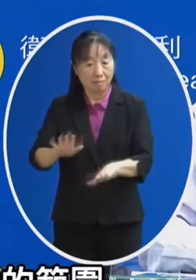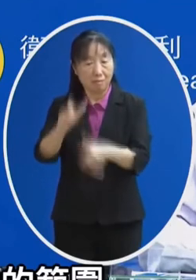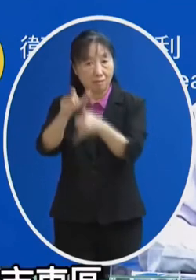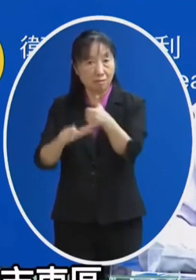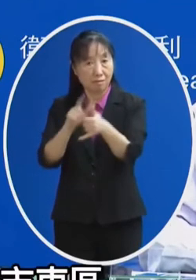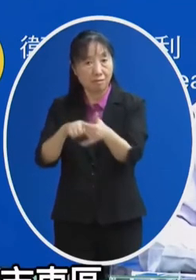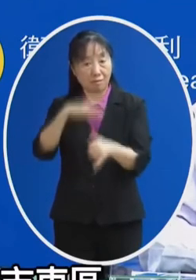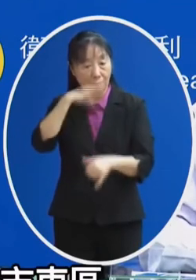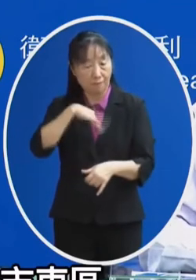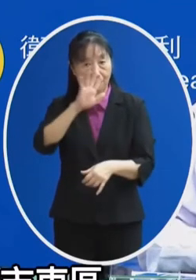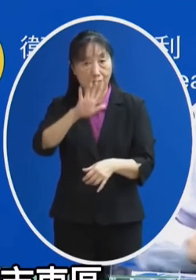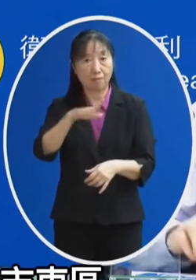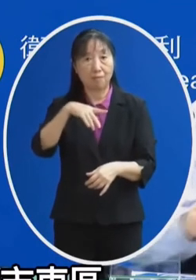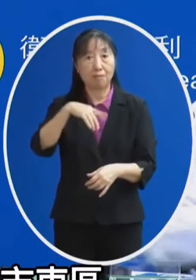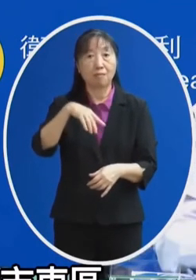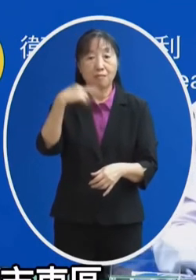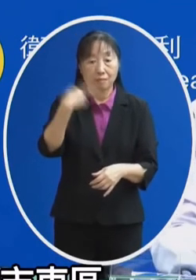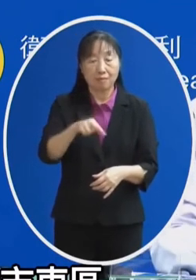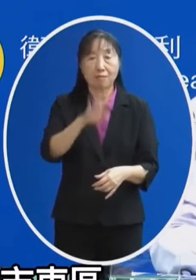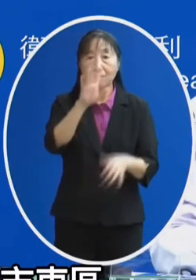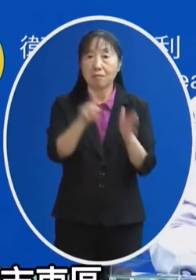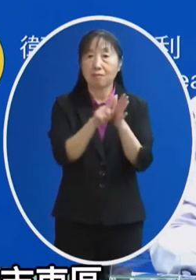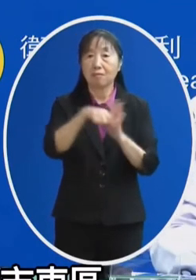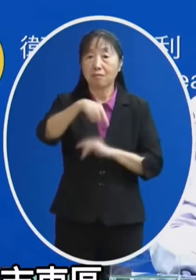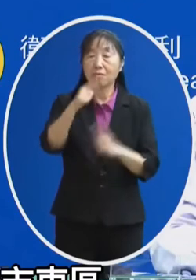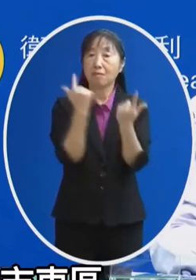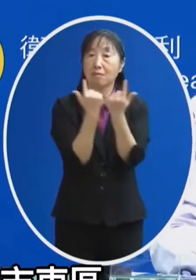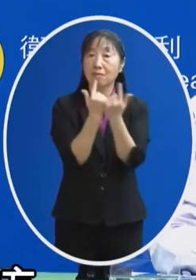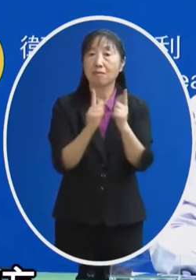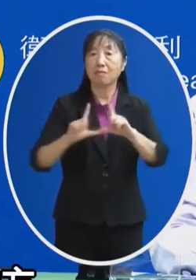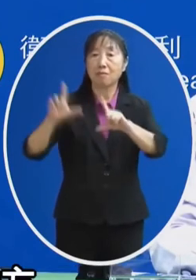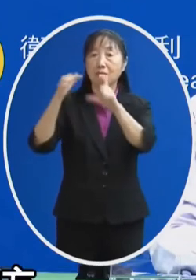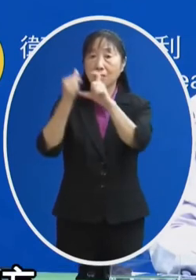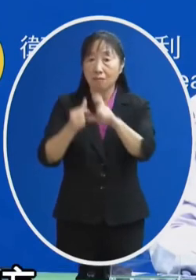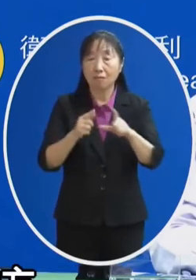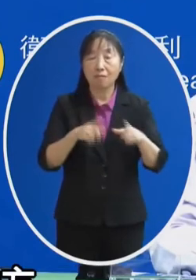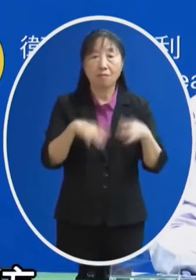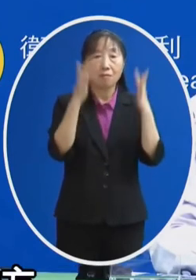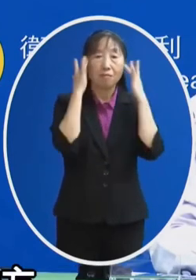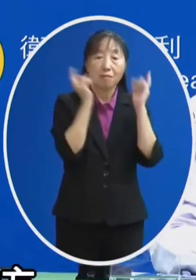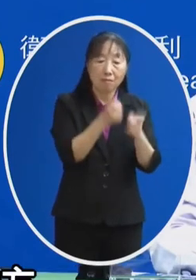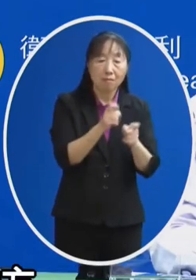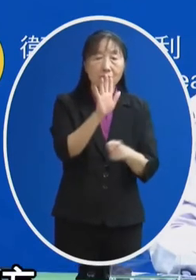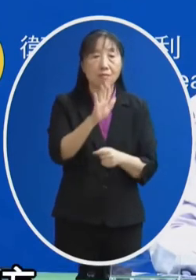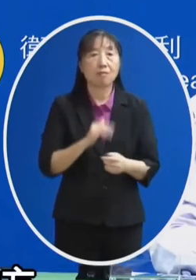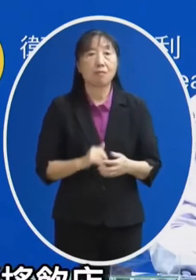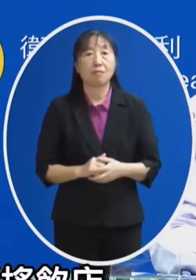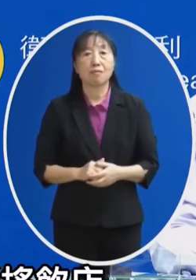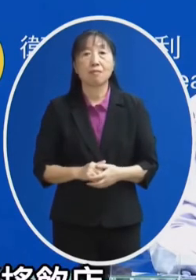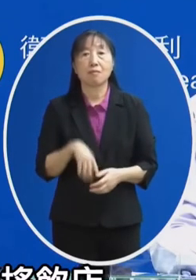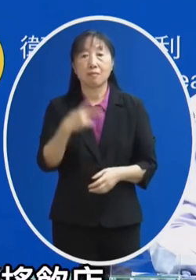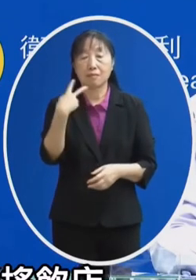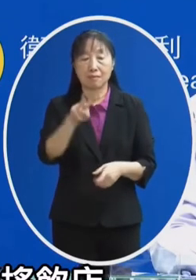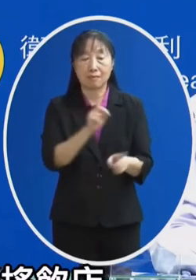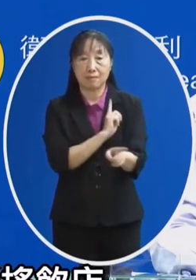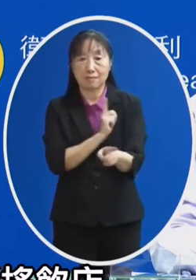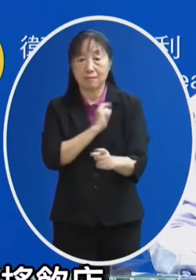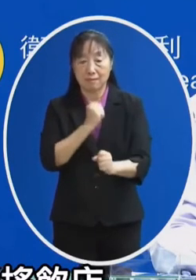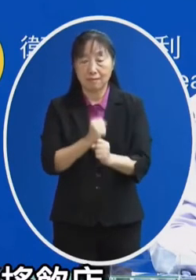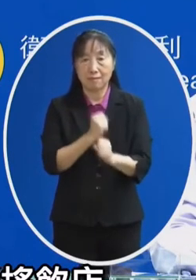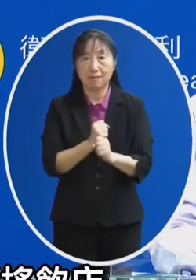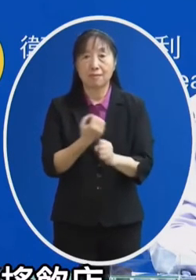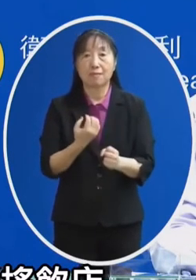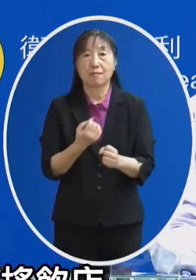除了汐止之外，也会到台北市的这个东区，还有南港等等这些地方哦。所以，大加上他可能工作这